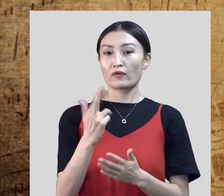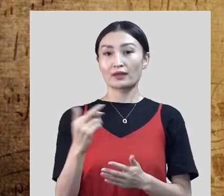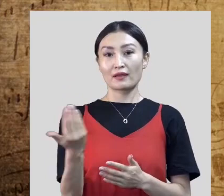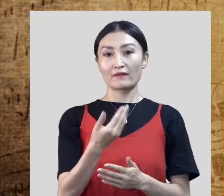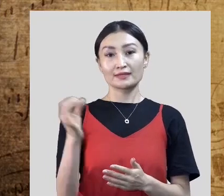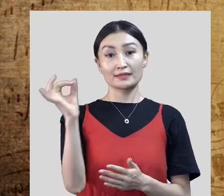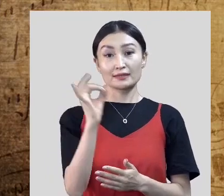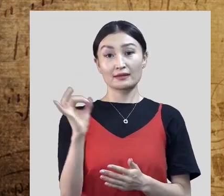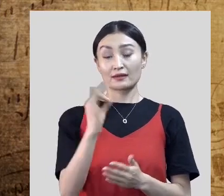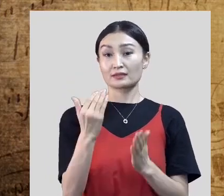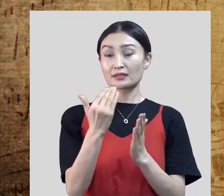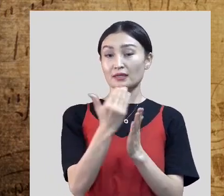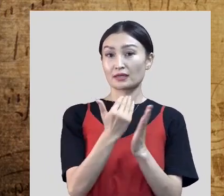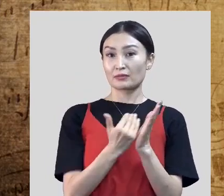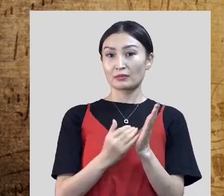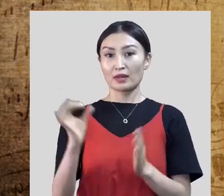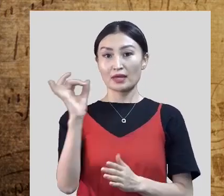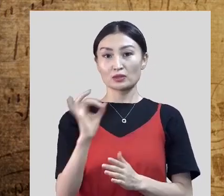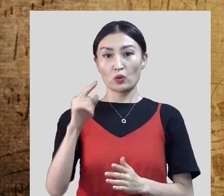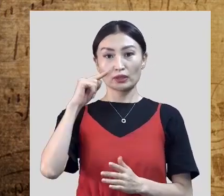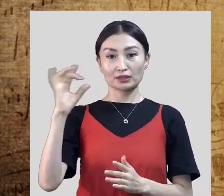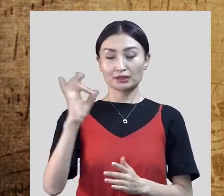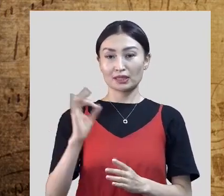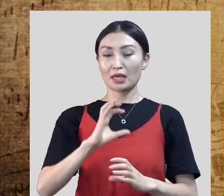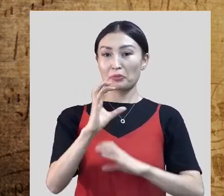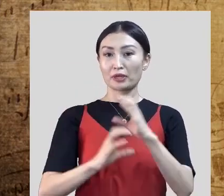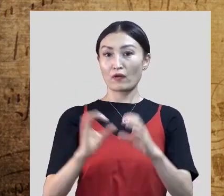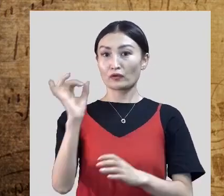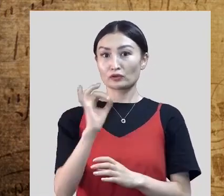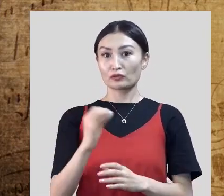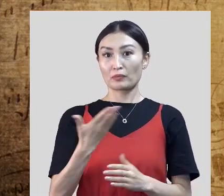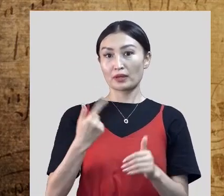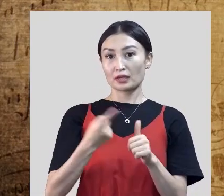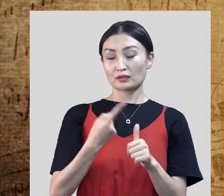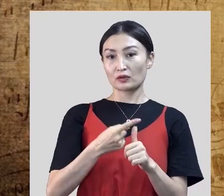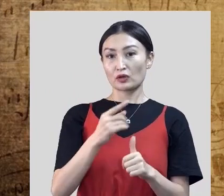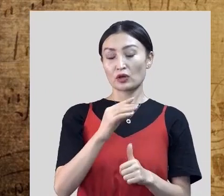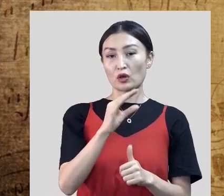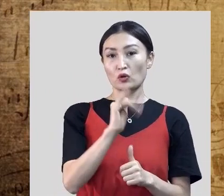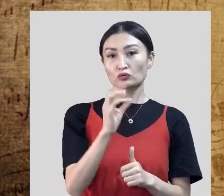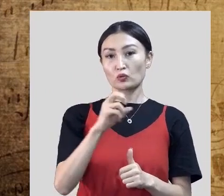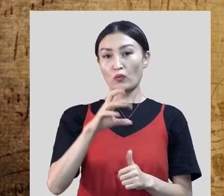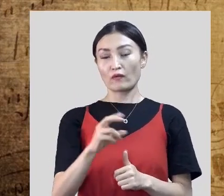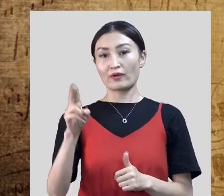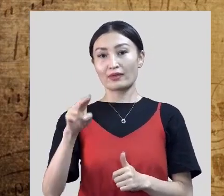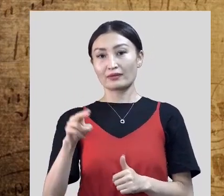интересный и увлекательный предмет – историю. Историю Кыргызстана и мировую историю. Меня зовут Усупов Даниил